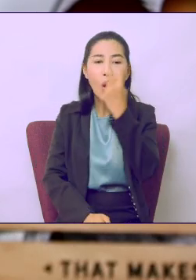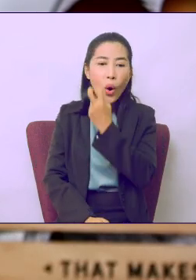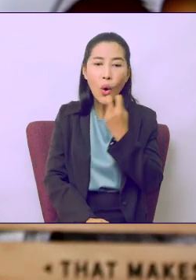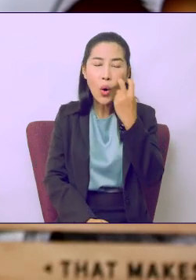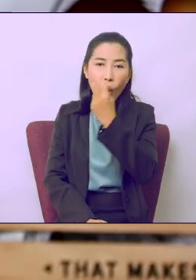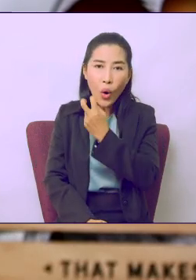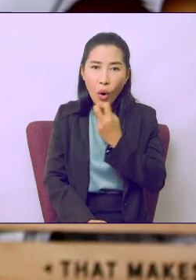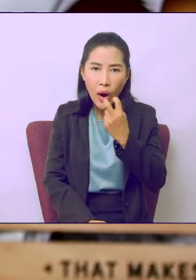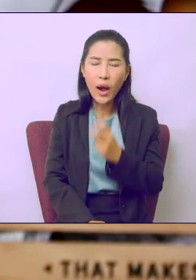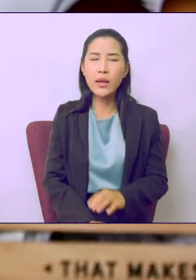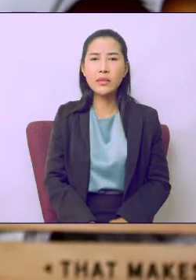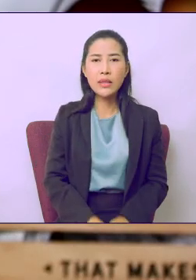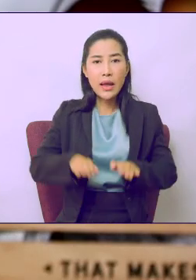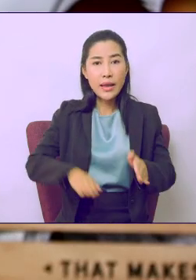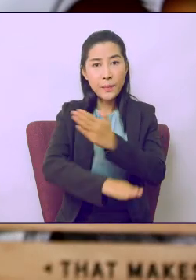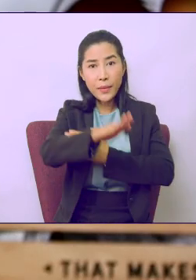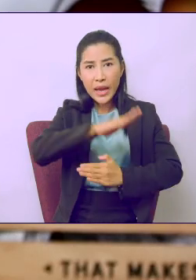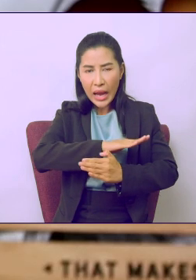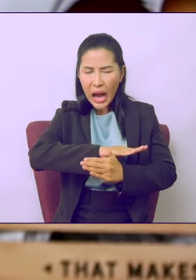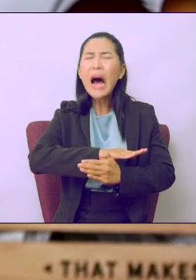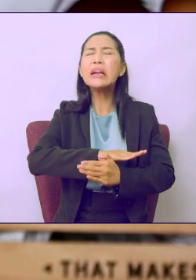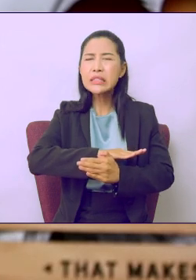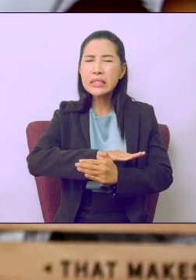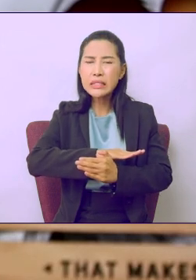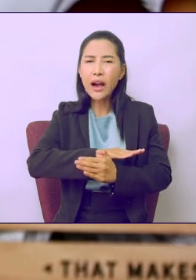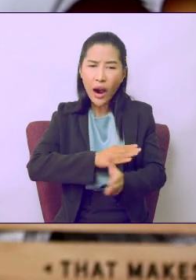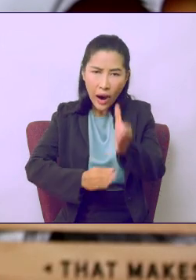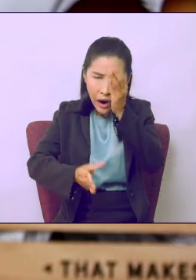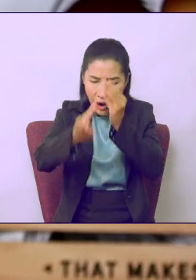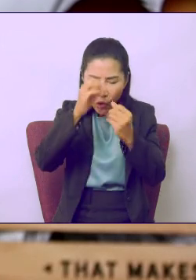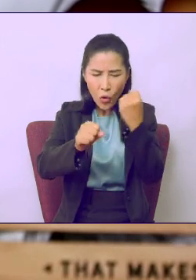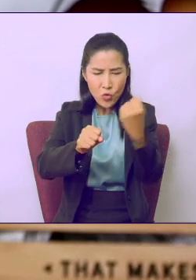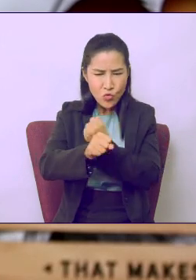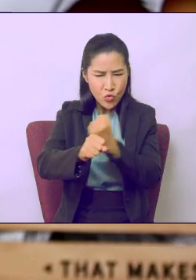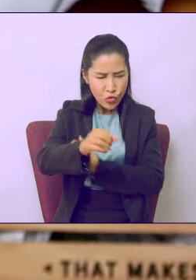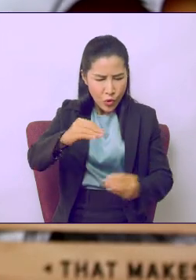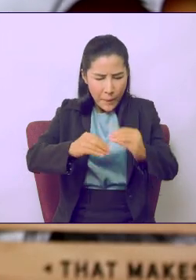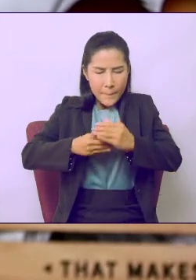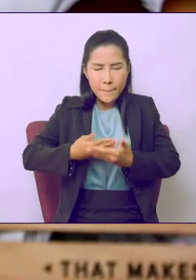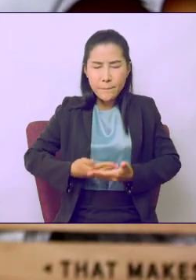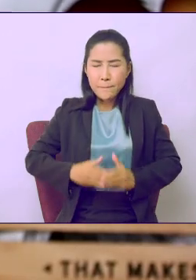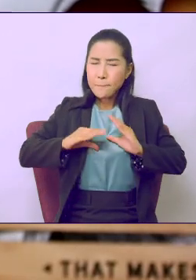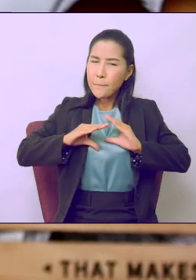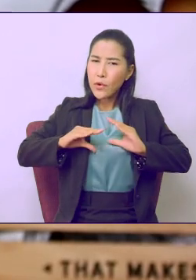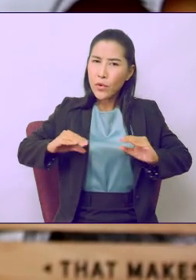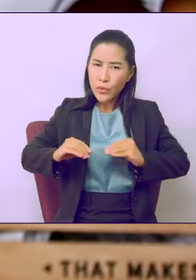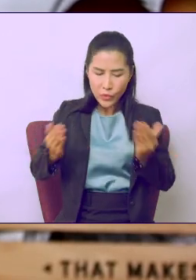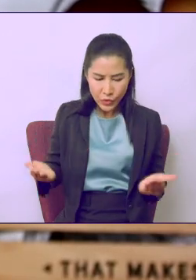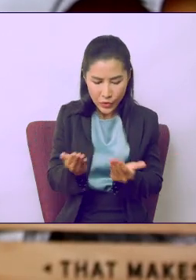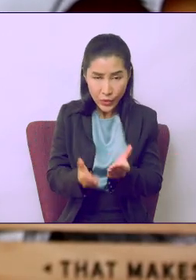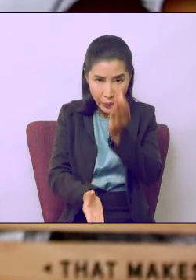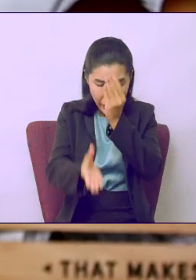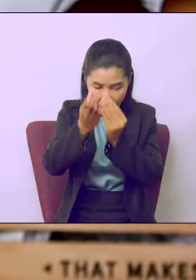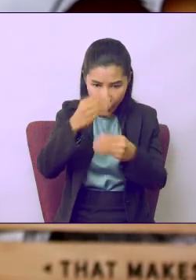การบกพร่องทางการเรียนรู้นะครับก็จะลดลดนะครับช่วยเพิ่มสมาธินะครับแล้วก็ส่งเสริมการเรียนรู้ของเขาได้นะ